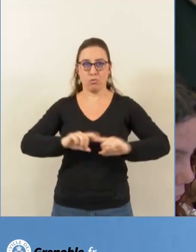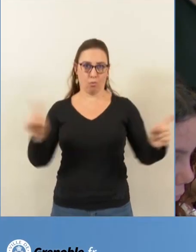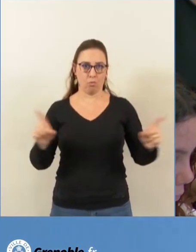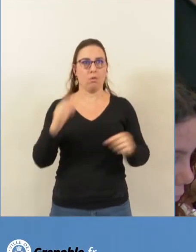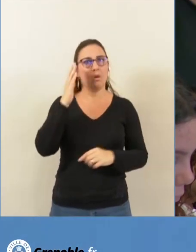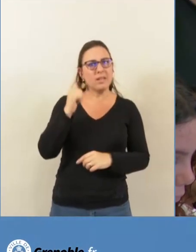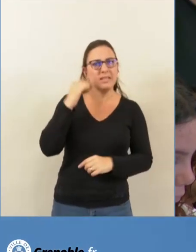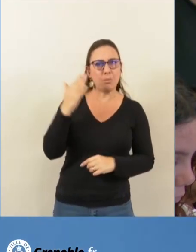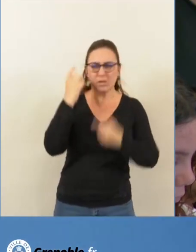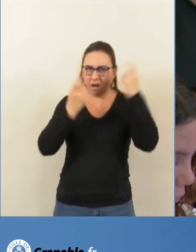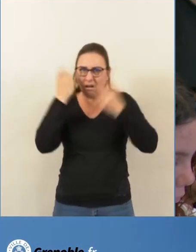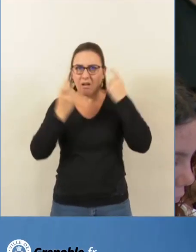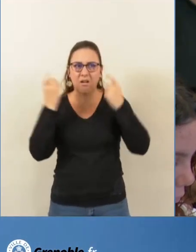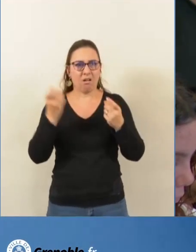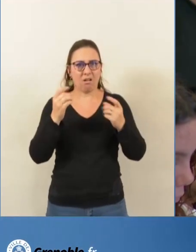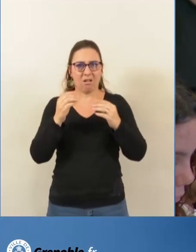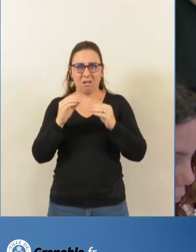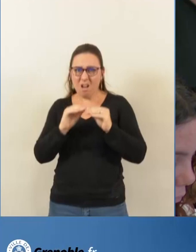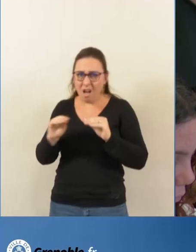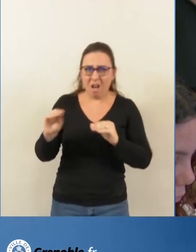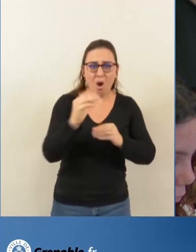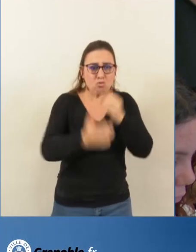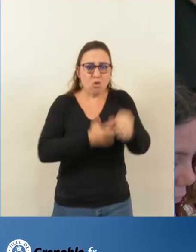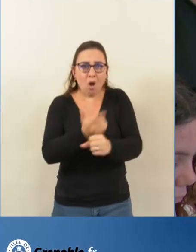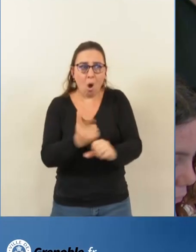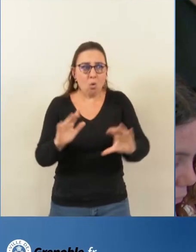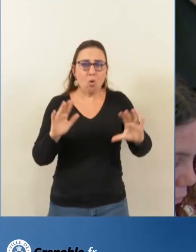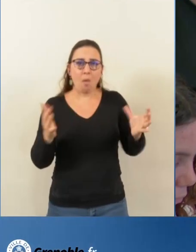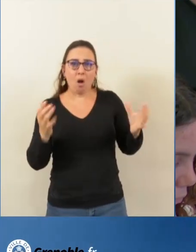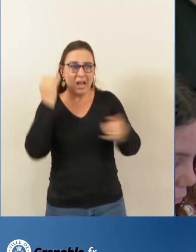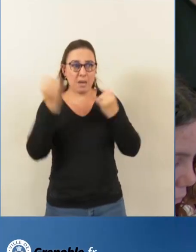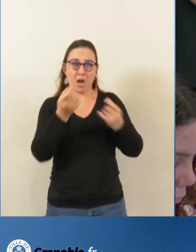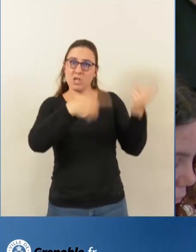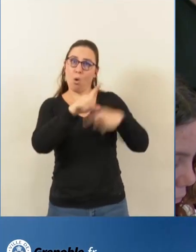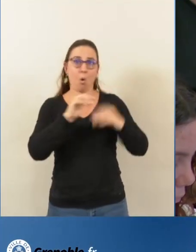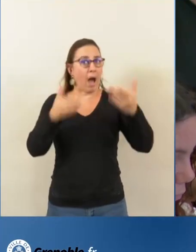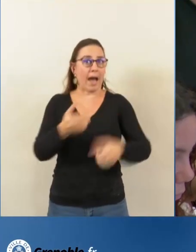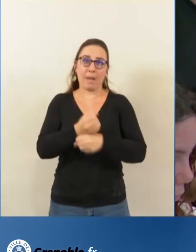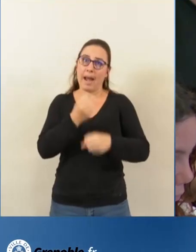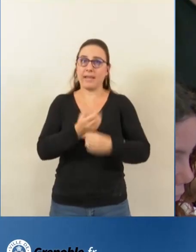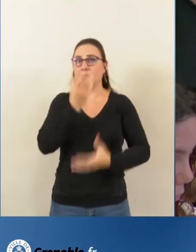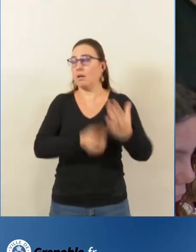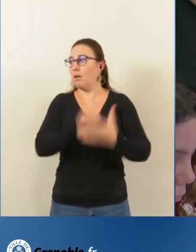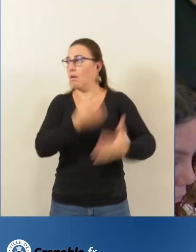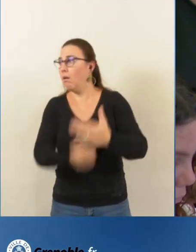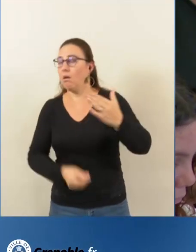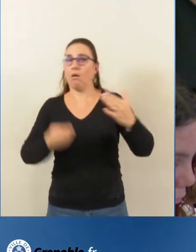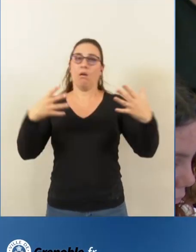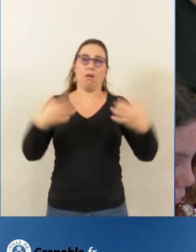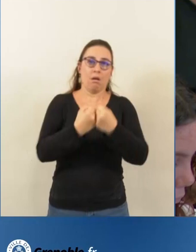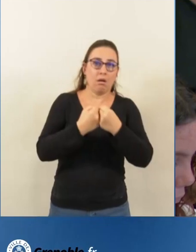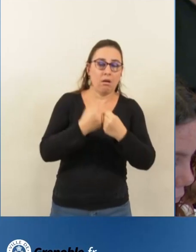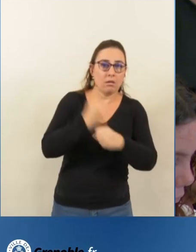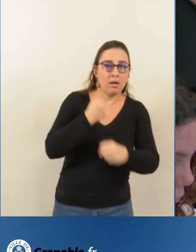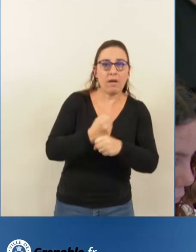voyons pas comment nous pourrions les faire travailler deux ans de plus sans avoir une envolée de leurs absences pour diverses causes maladies accident du travail maladies professionnelles